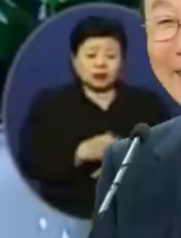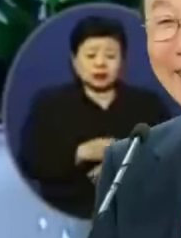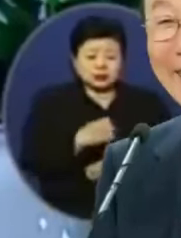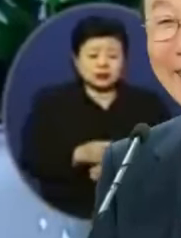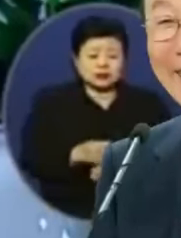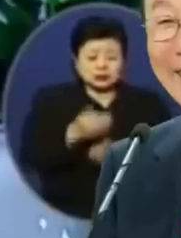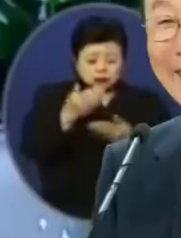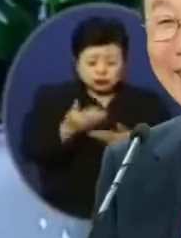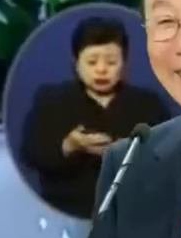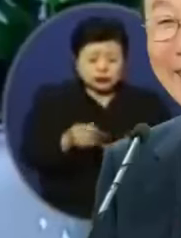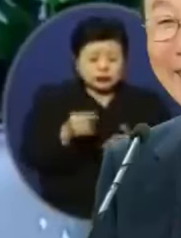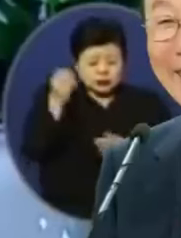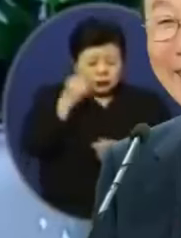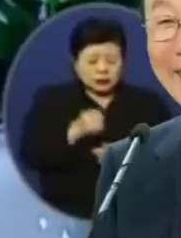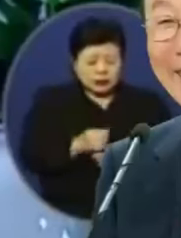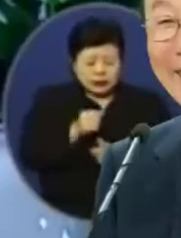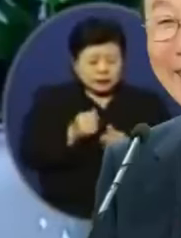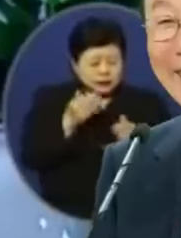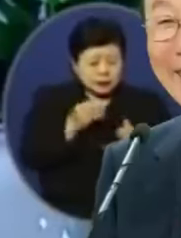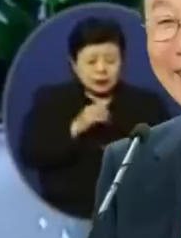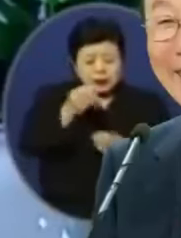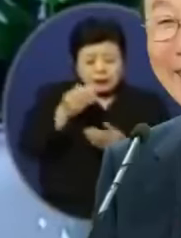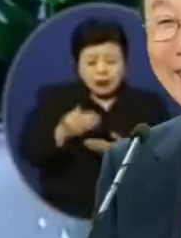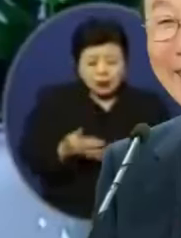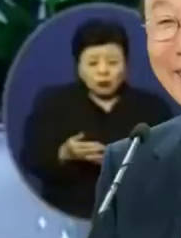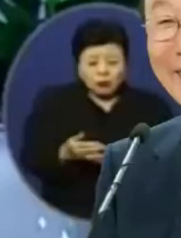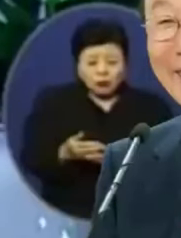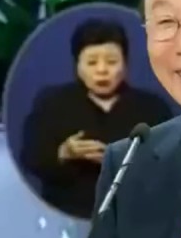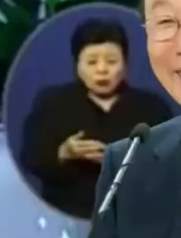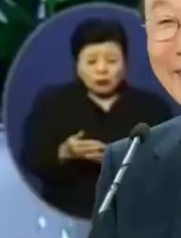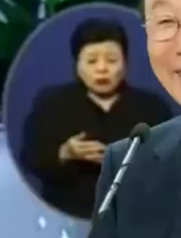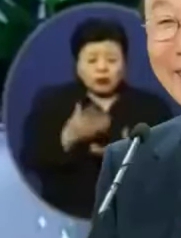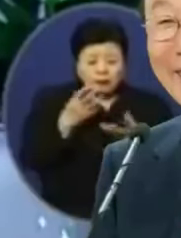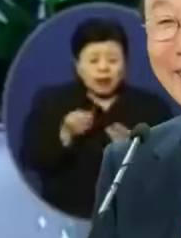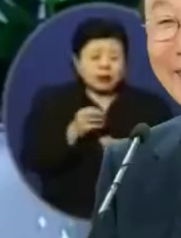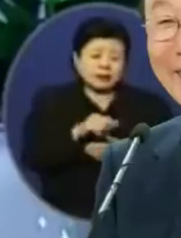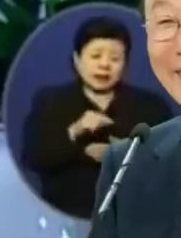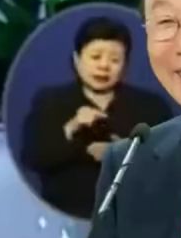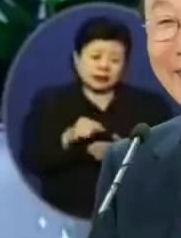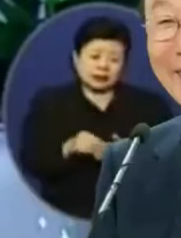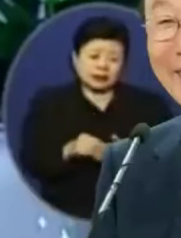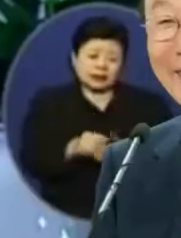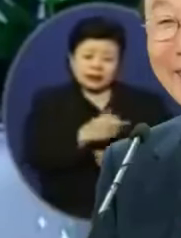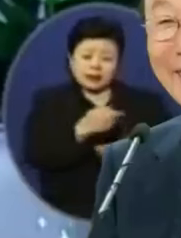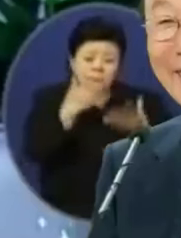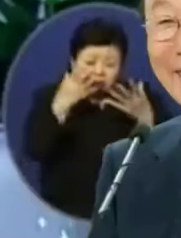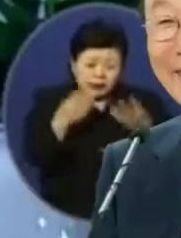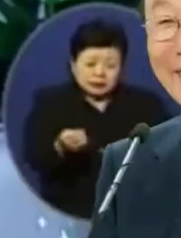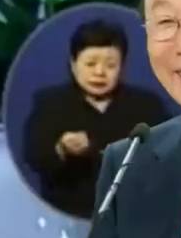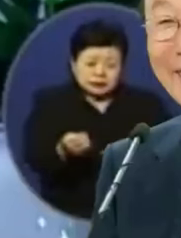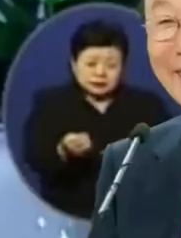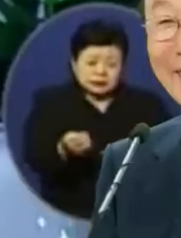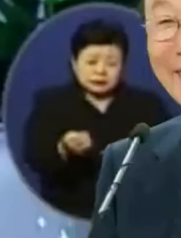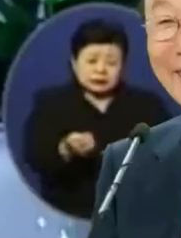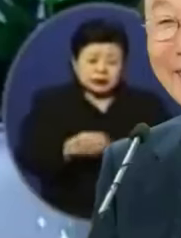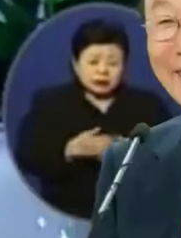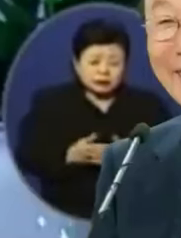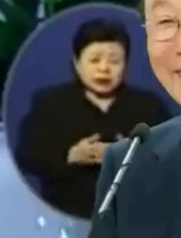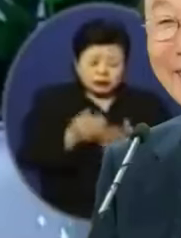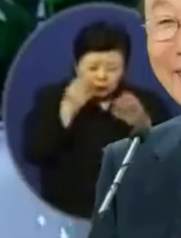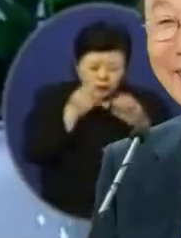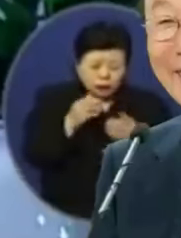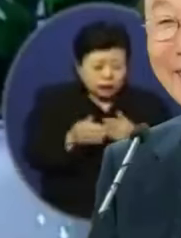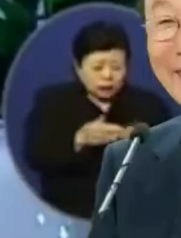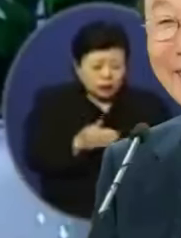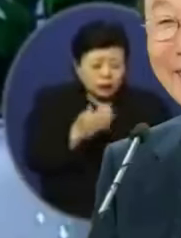그 영혼이 하나님께 버림받고 그 마음에 한없는 불안과 고통을